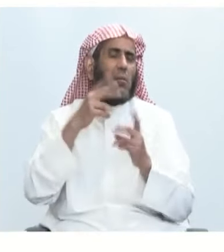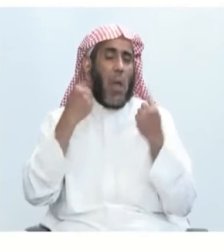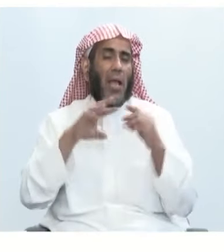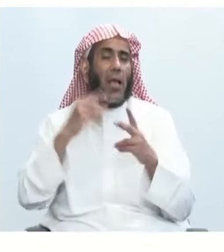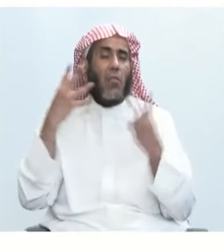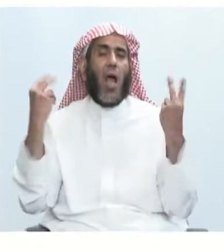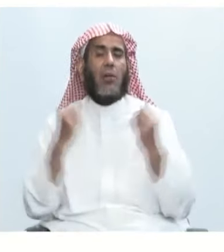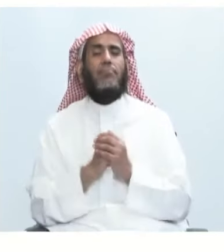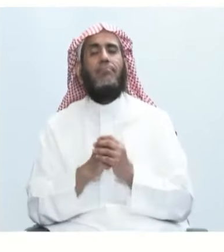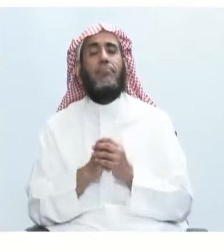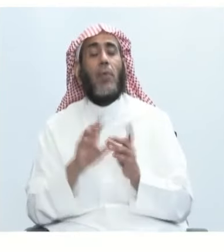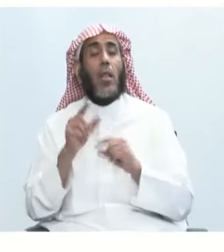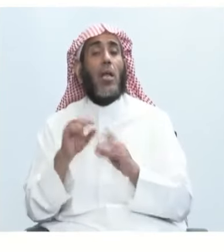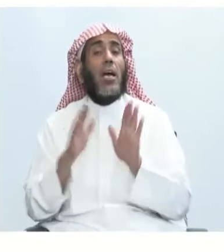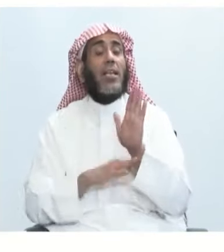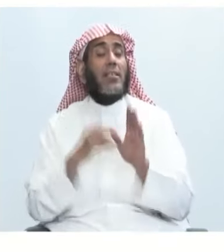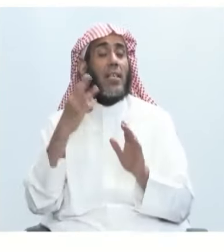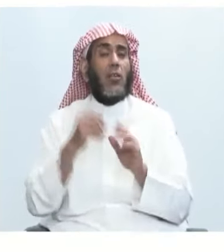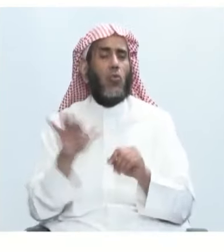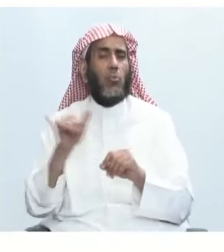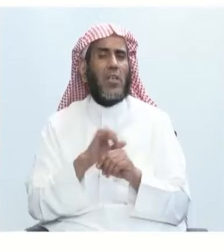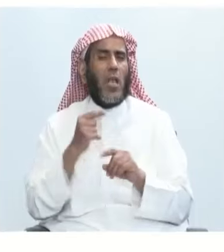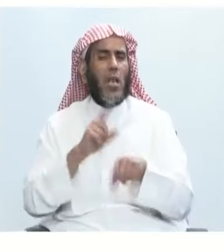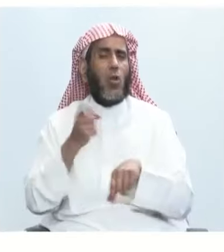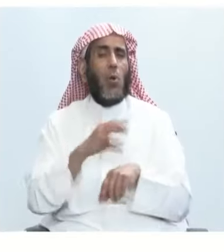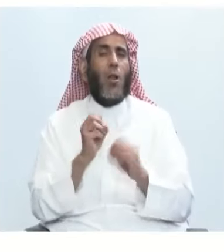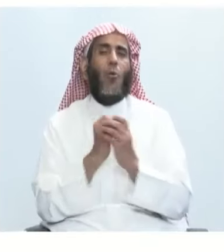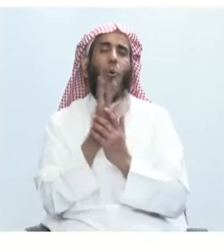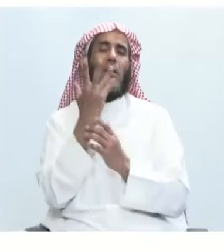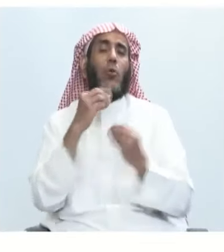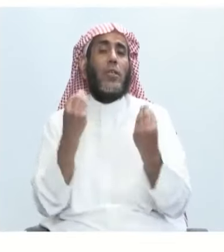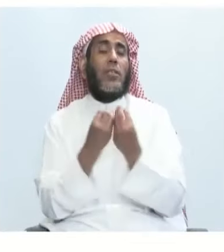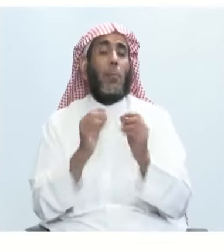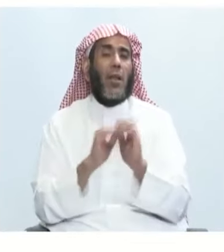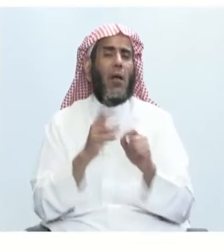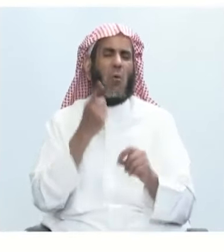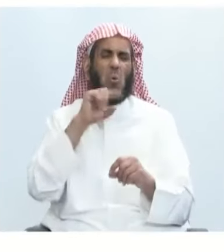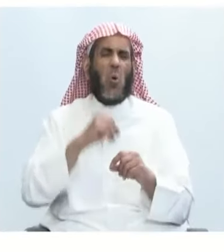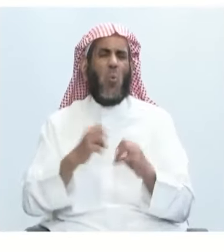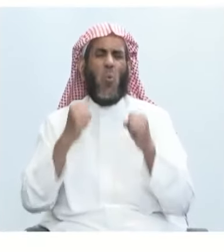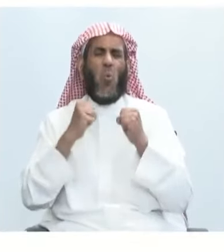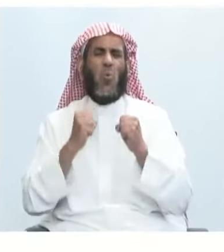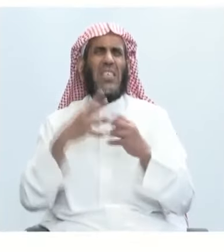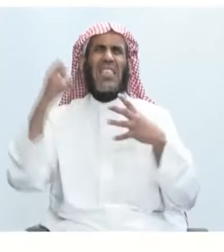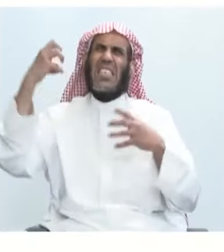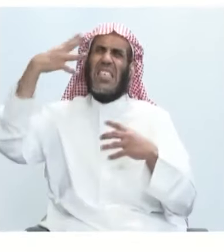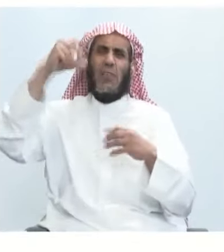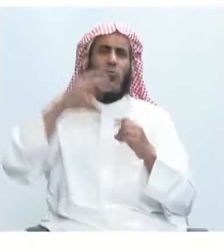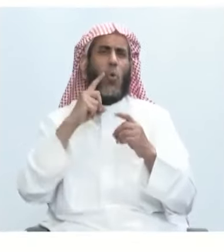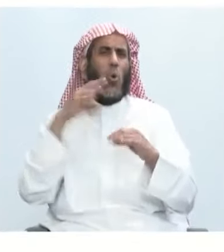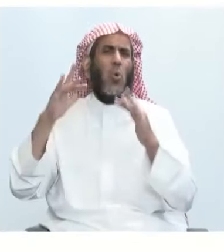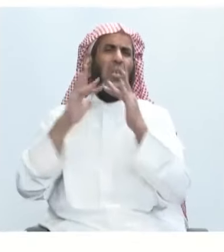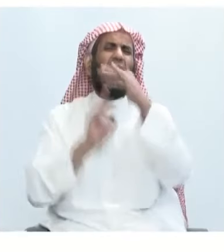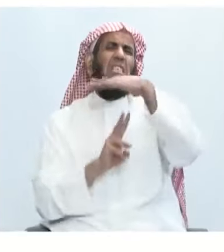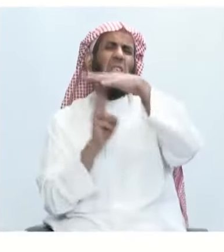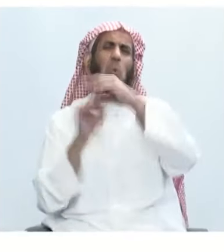ضاحكه لاحظ النص الثالث ثم جاء ذلك اليوم الوردي وقد تجمعنا رغم قساوه قساوه الشمس نشاهد الجسر وقد